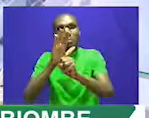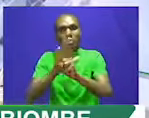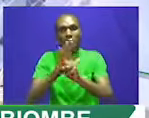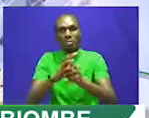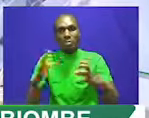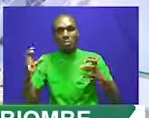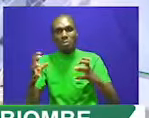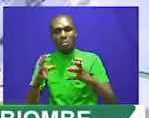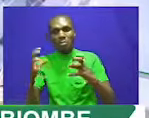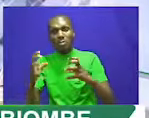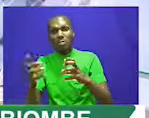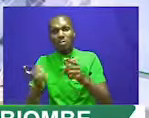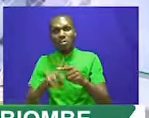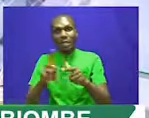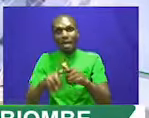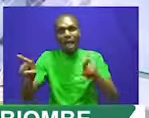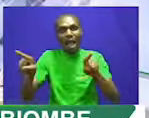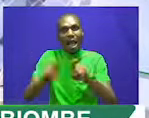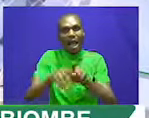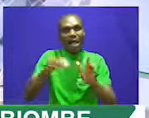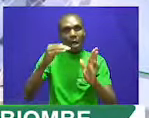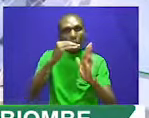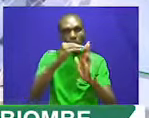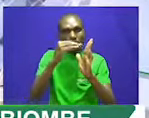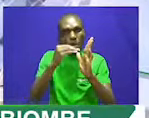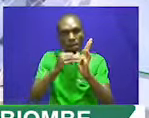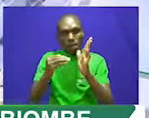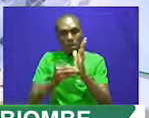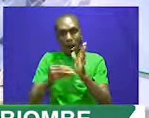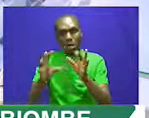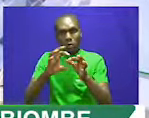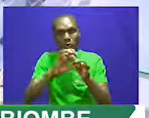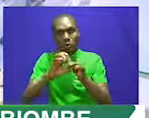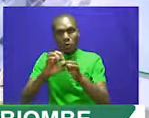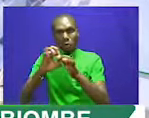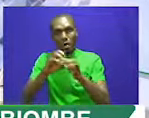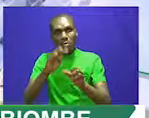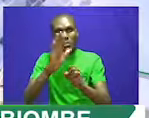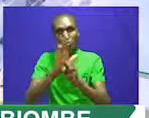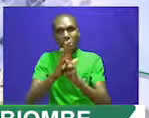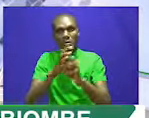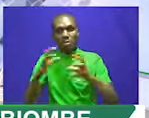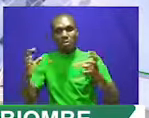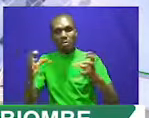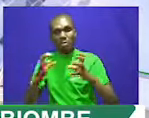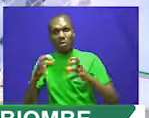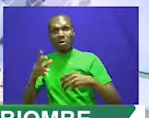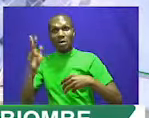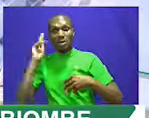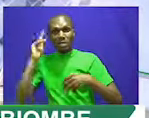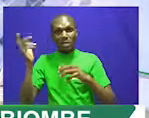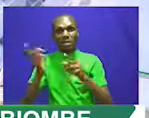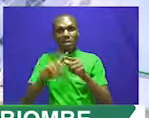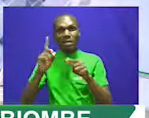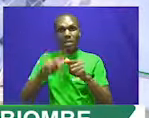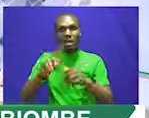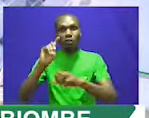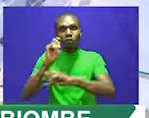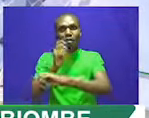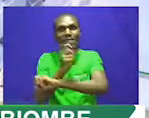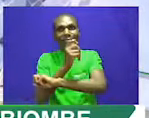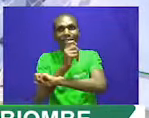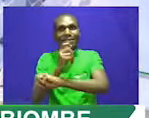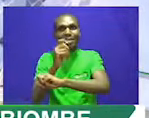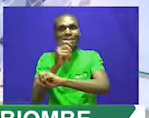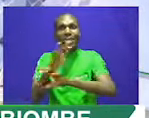kimbe kini gobate buna emerobeli yabo no kwane kinankubwatane bari ebyombe binde hasorongo rwagusi aso kunyara kwa maegiri chinchira